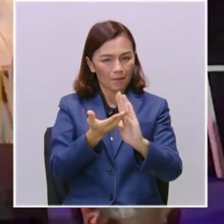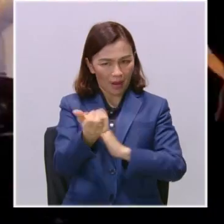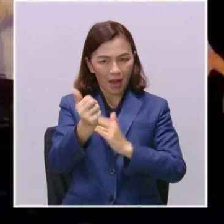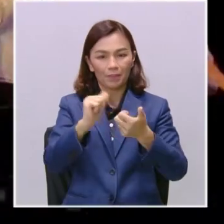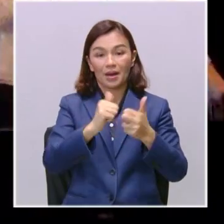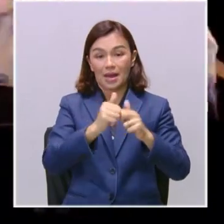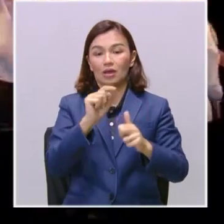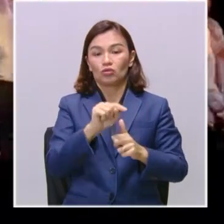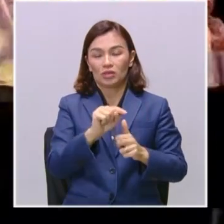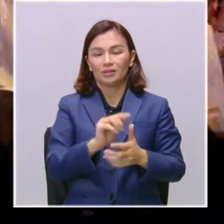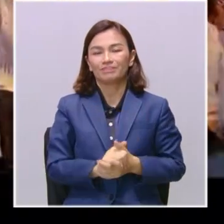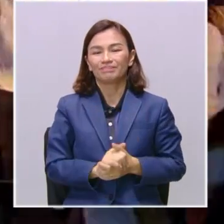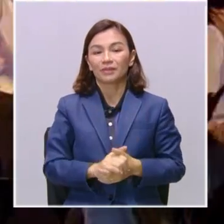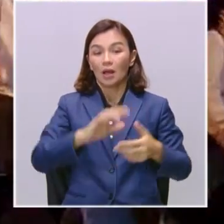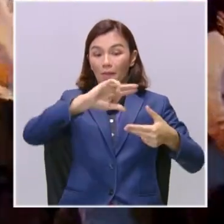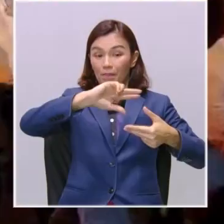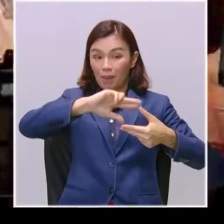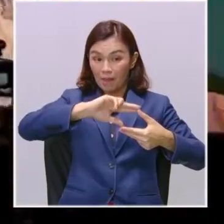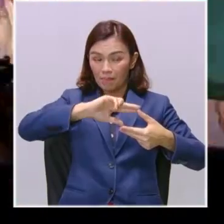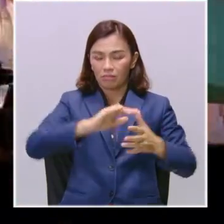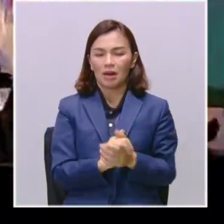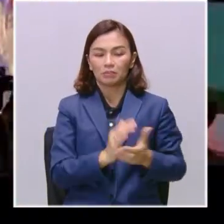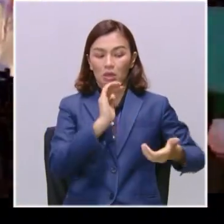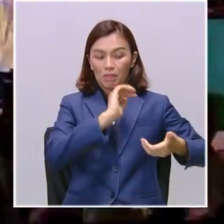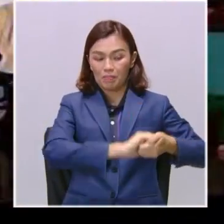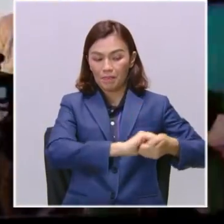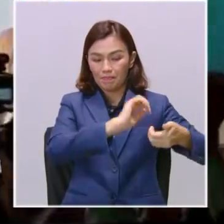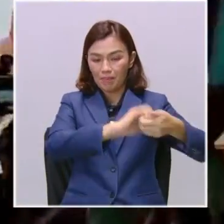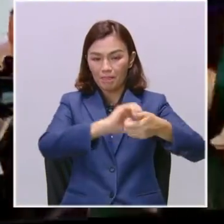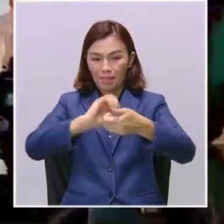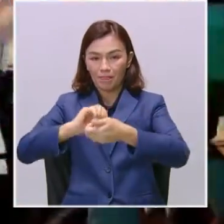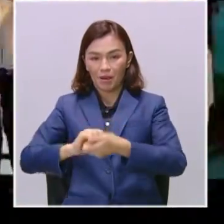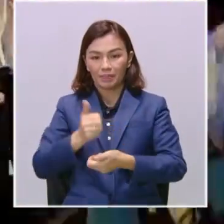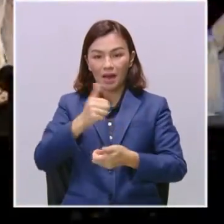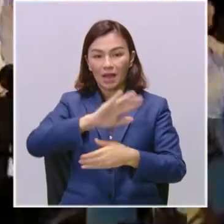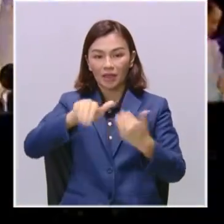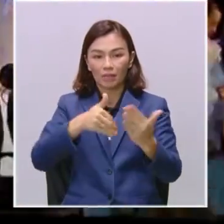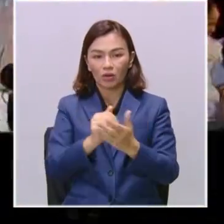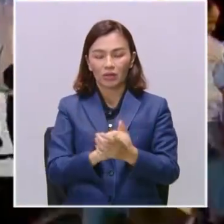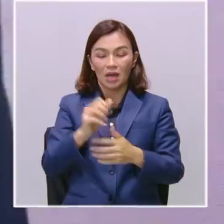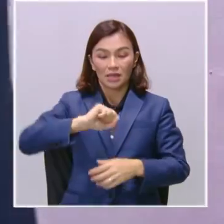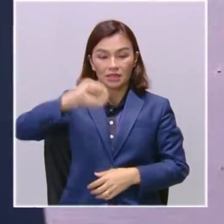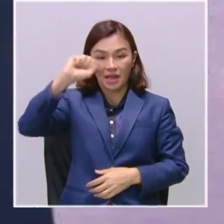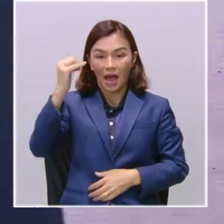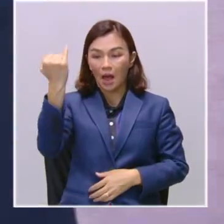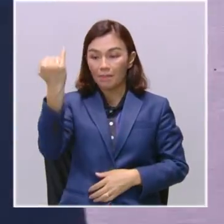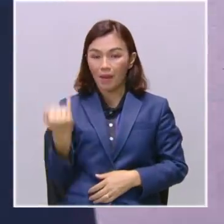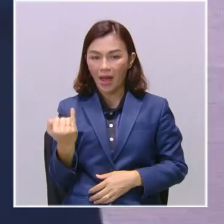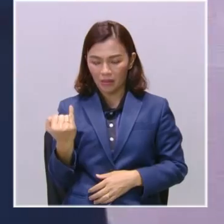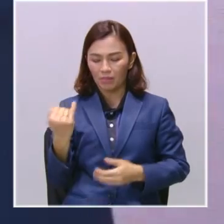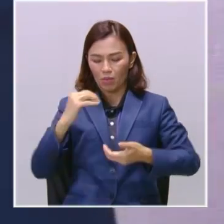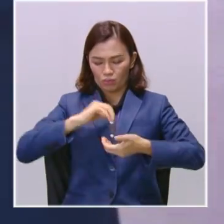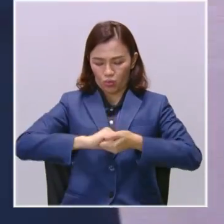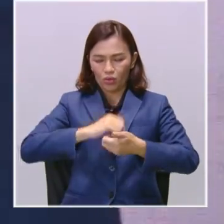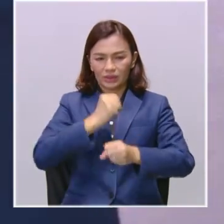าพรรคพลังประชารัฐเป็นมิตรกับทุกฝั่งไม่ว่าจะฝั่งที่แพ้หรือชนะเพราะเราคือคนไทยต้อง